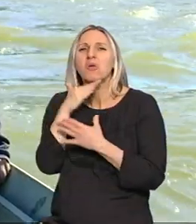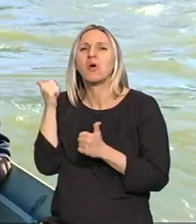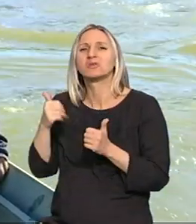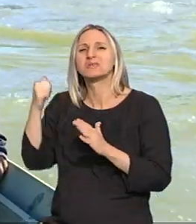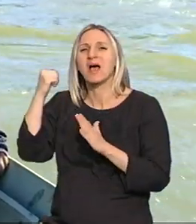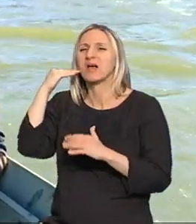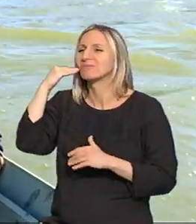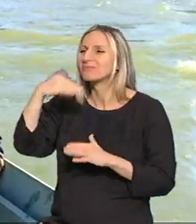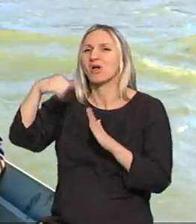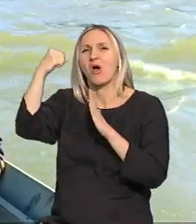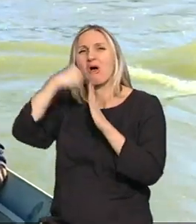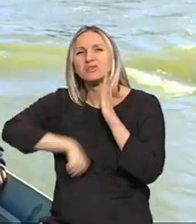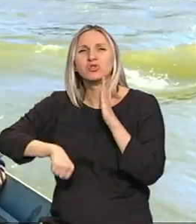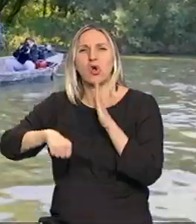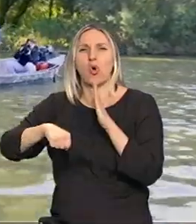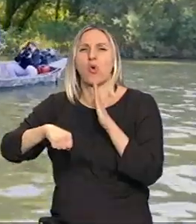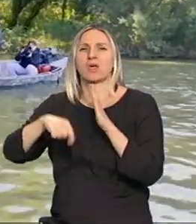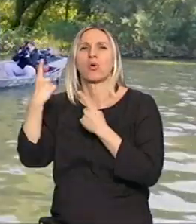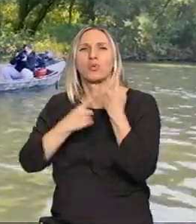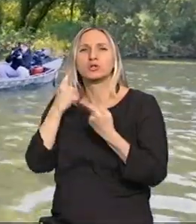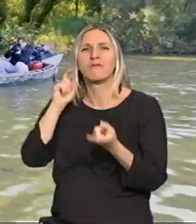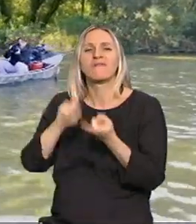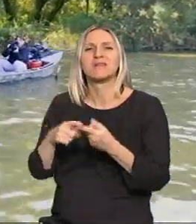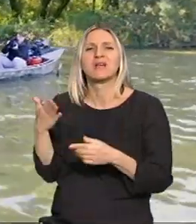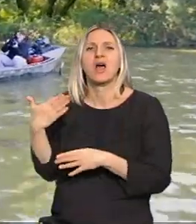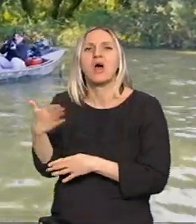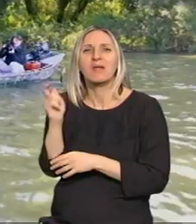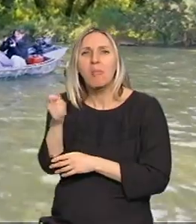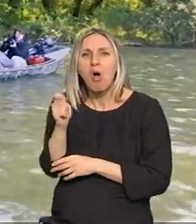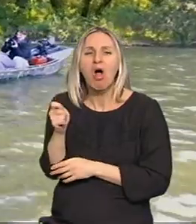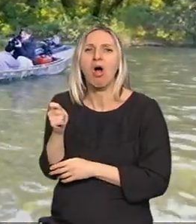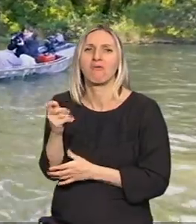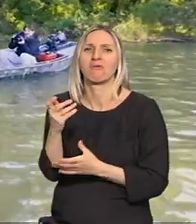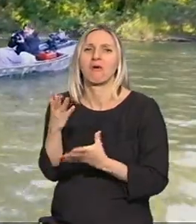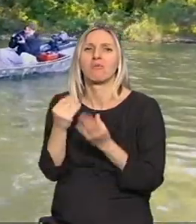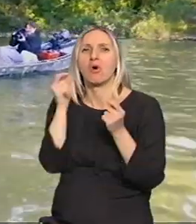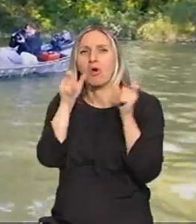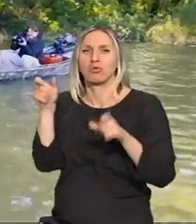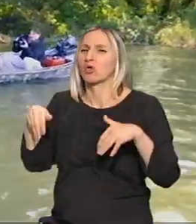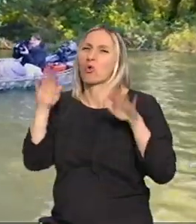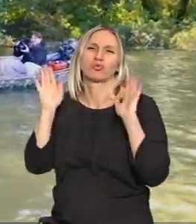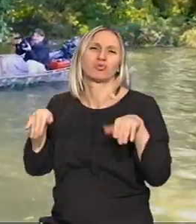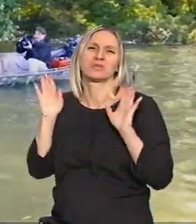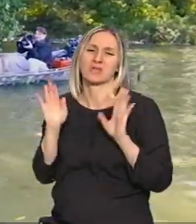poštreni u uslovi što se tiče tog ribolova i svega, tako da su ljudi odustali.